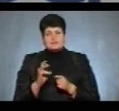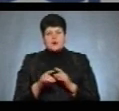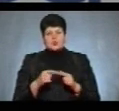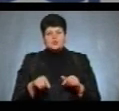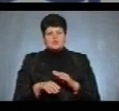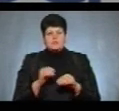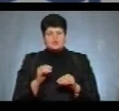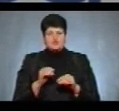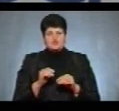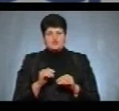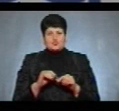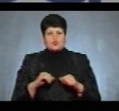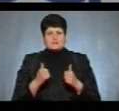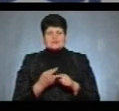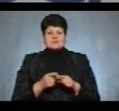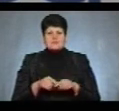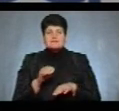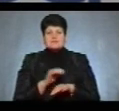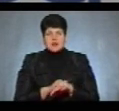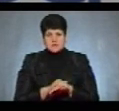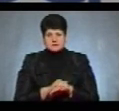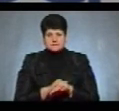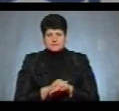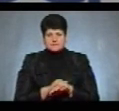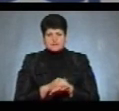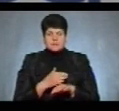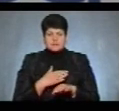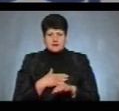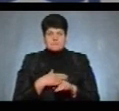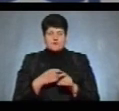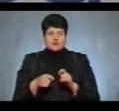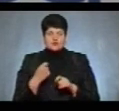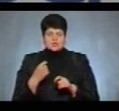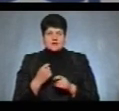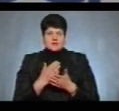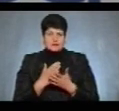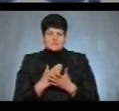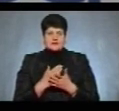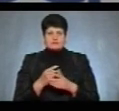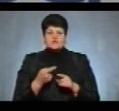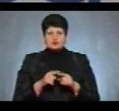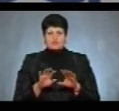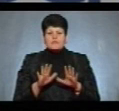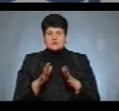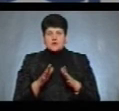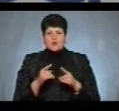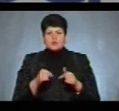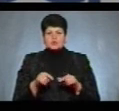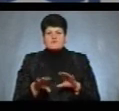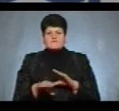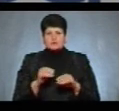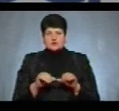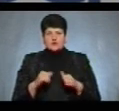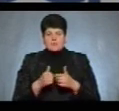виборчу комісію. Такий факт має ознаки порушення закону, і в такому випадку окружна виборча комісія